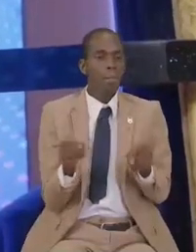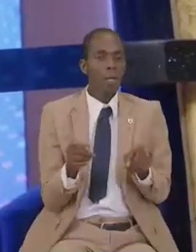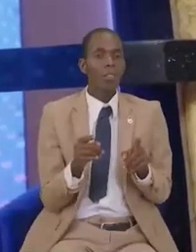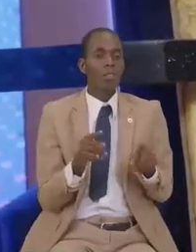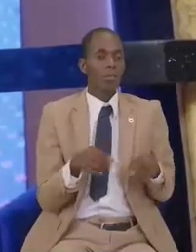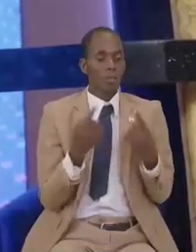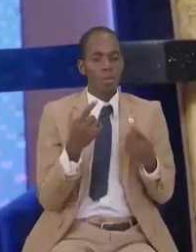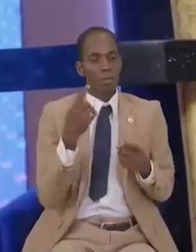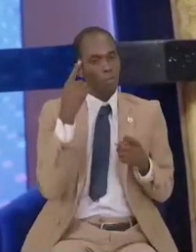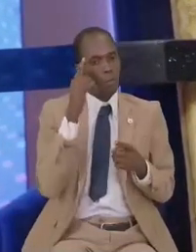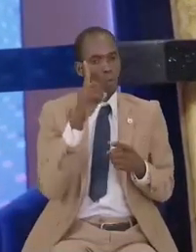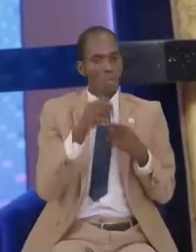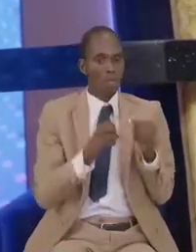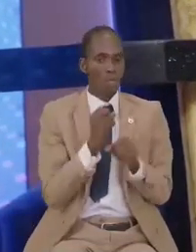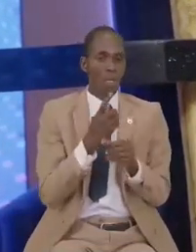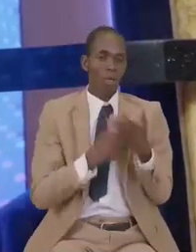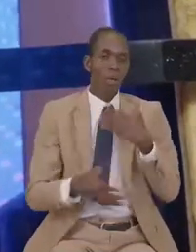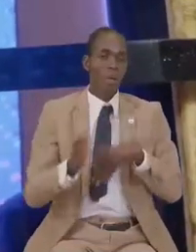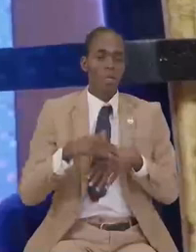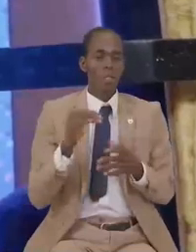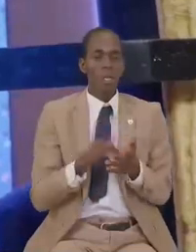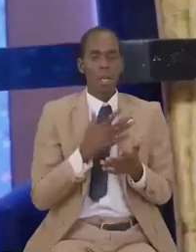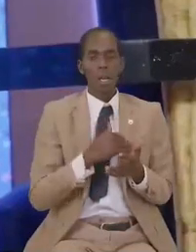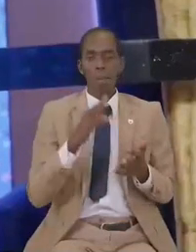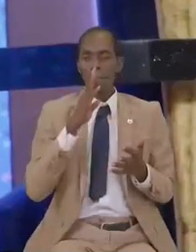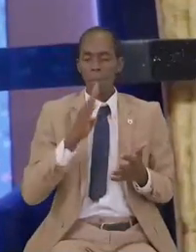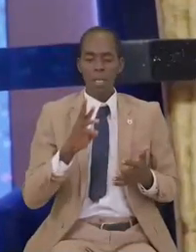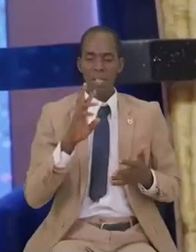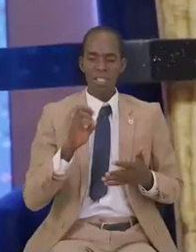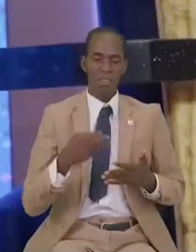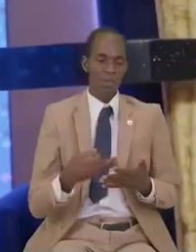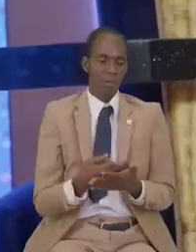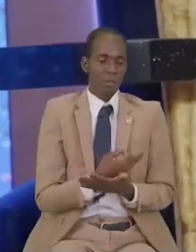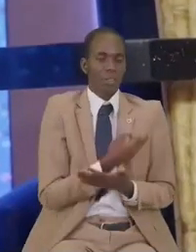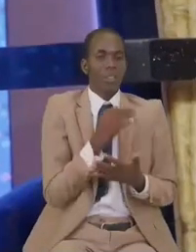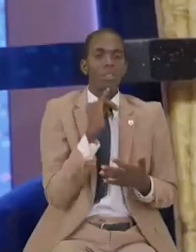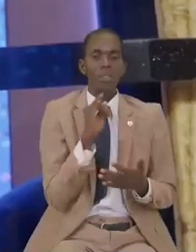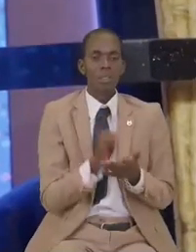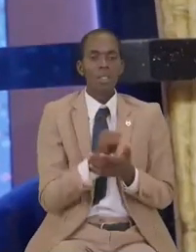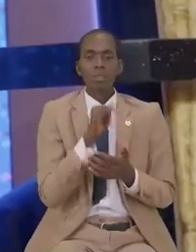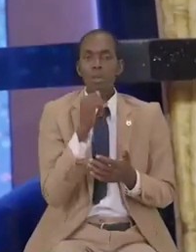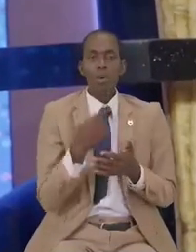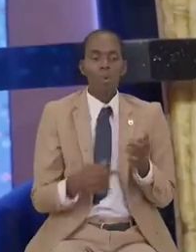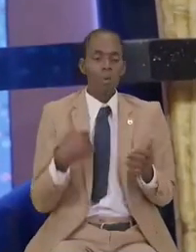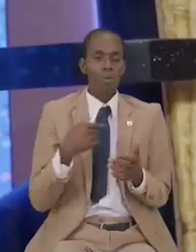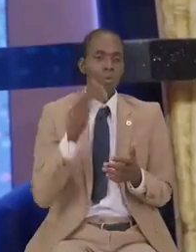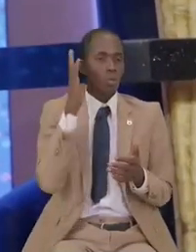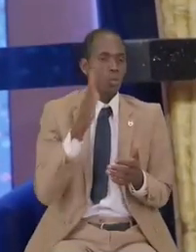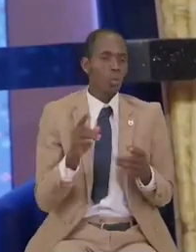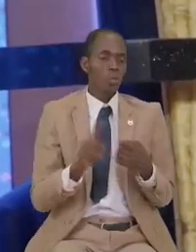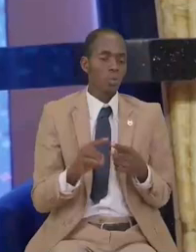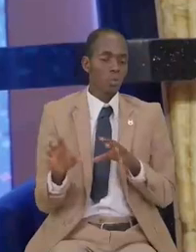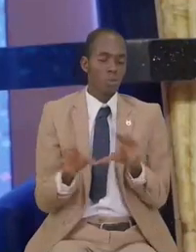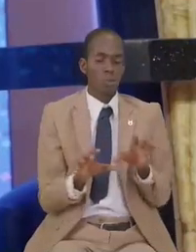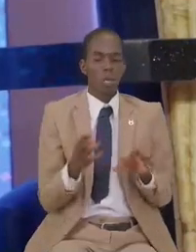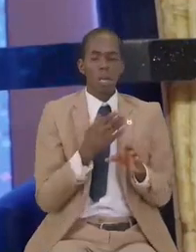année sabbatique. Va pour te rafraîchir. N'est-ce pas le pourquoi on a le jour du